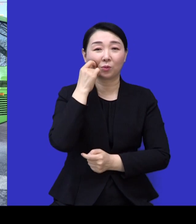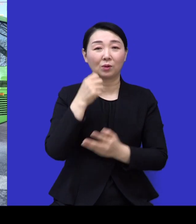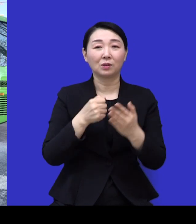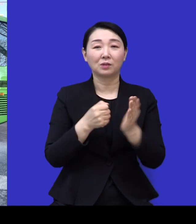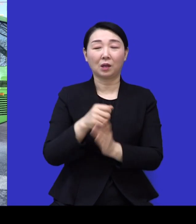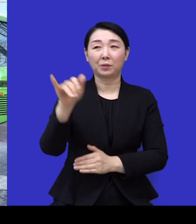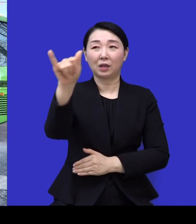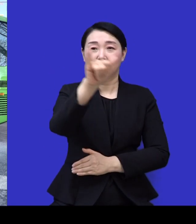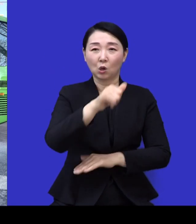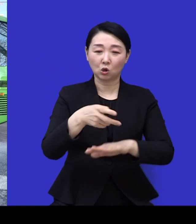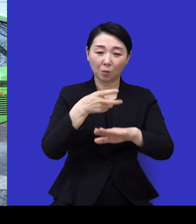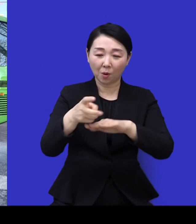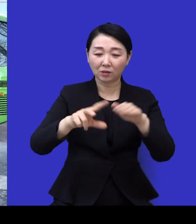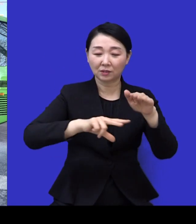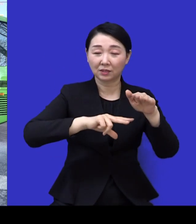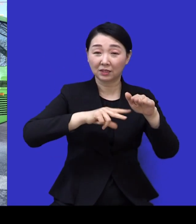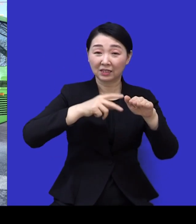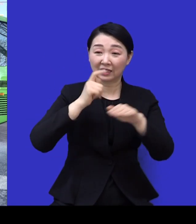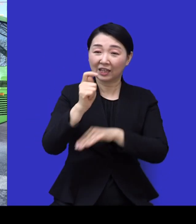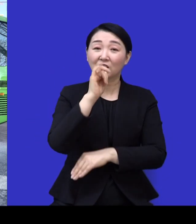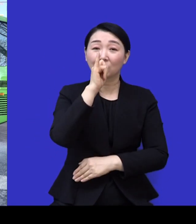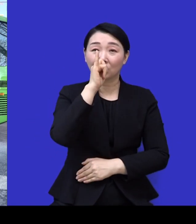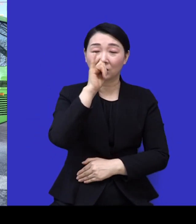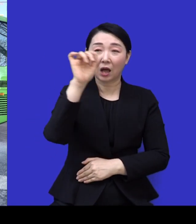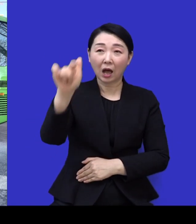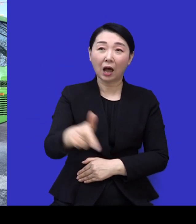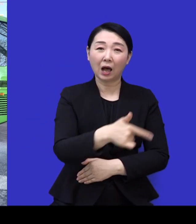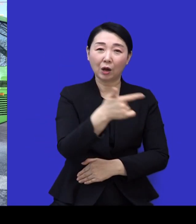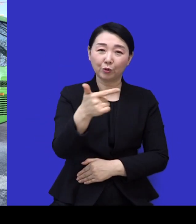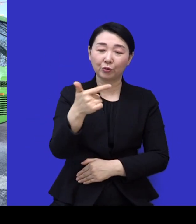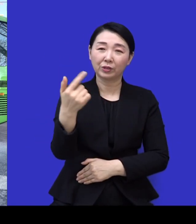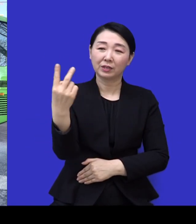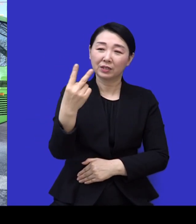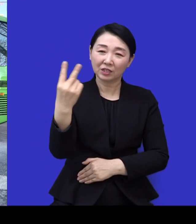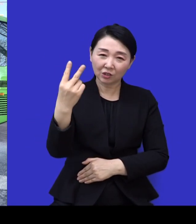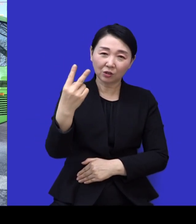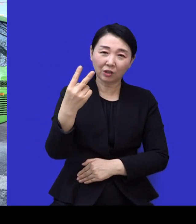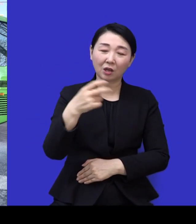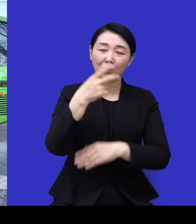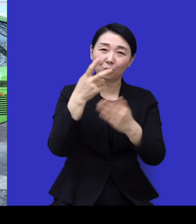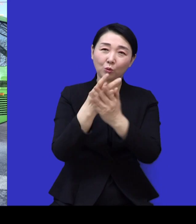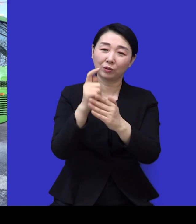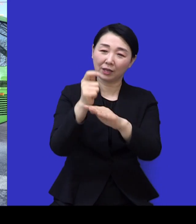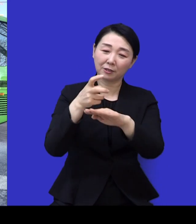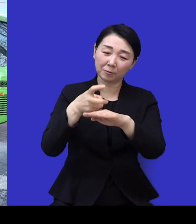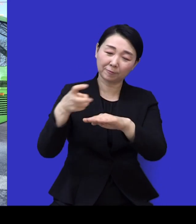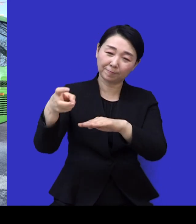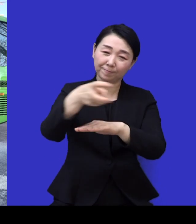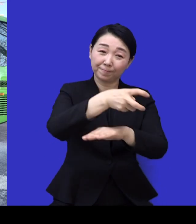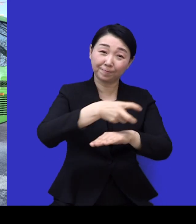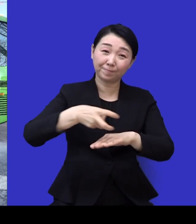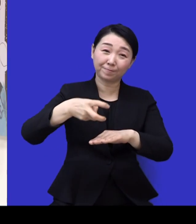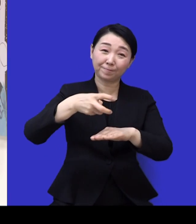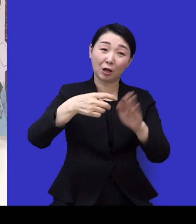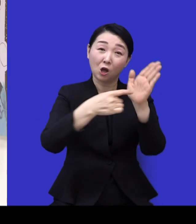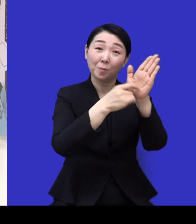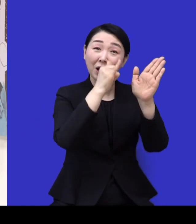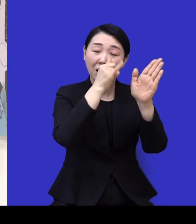전국의 버스하고 택시에 하루에 2,000대가 저렇게 아까 그 메시지를 달고 네. 복음을